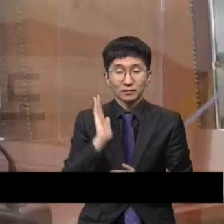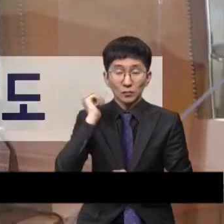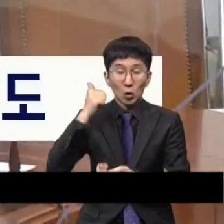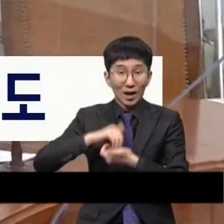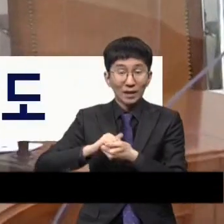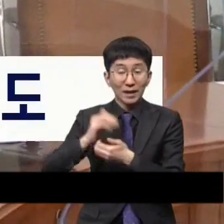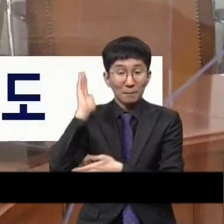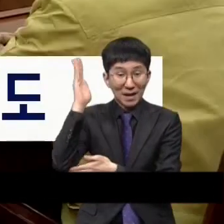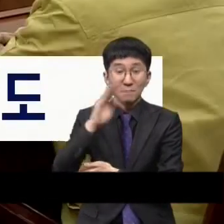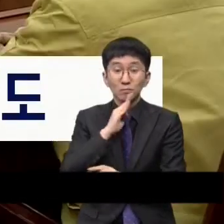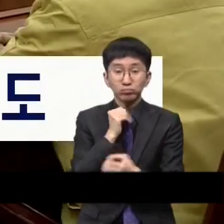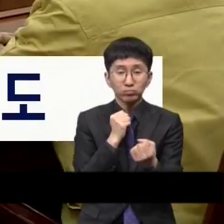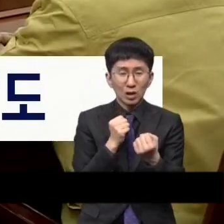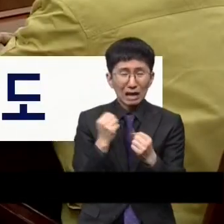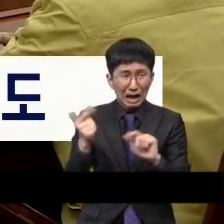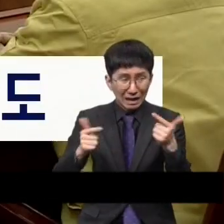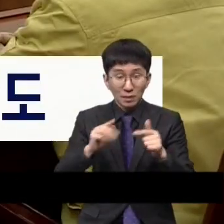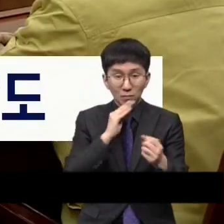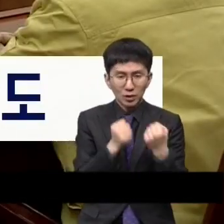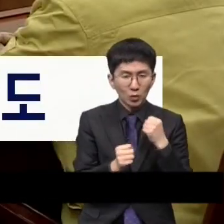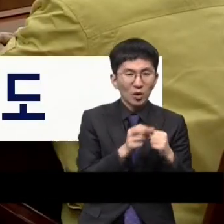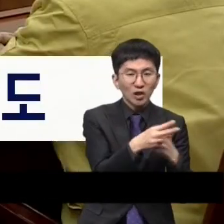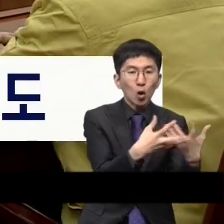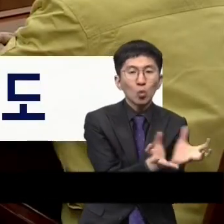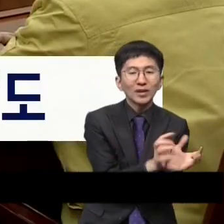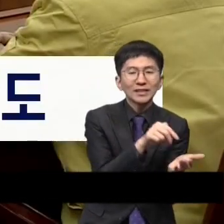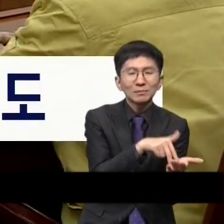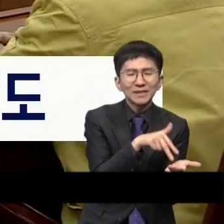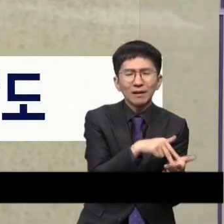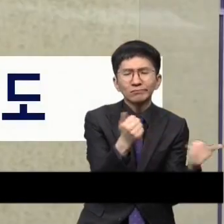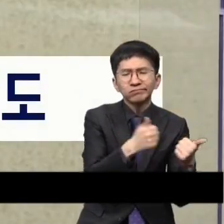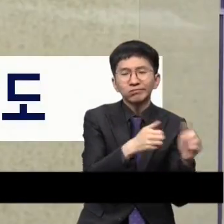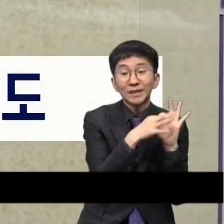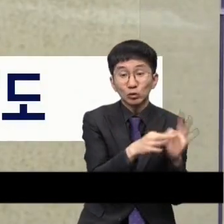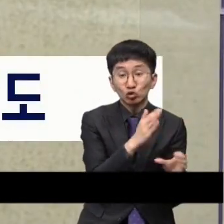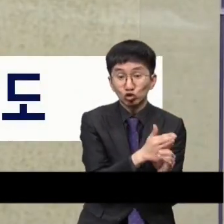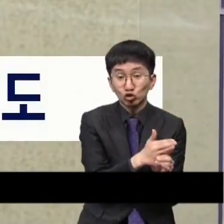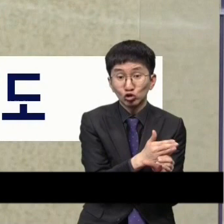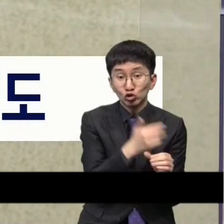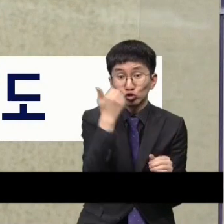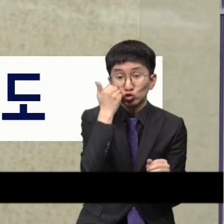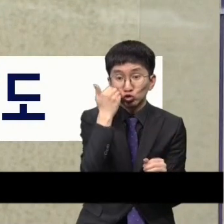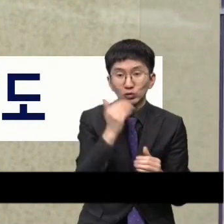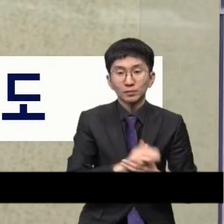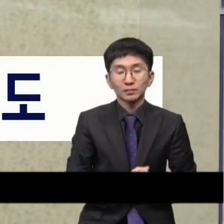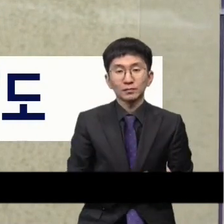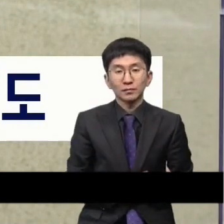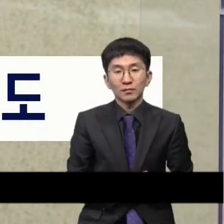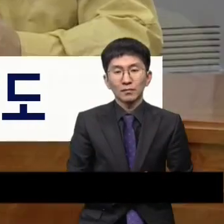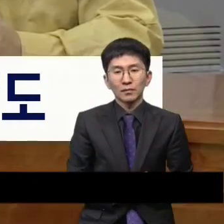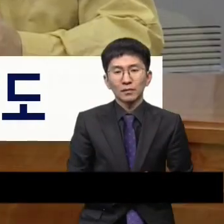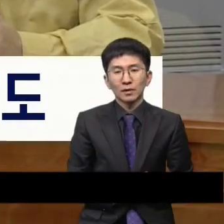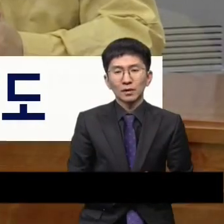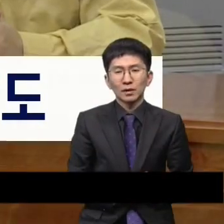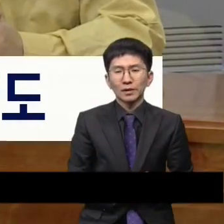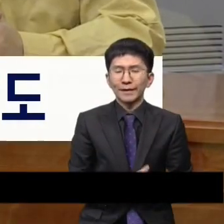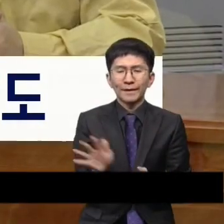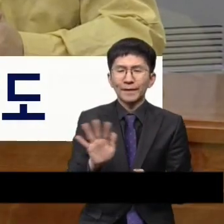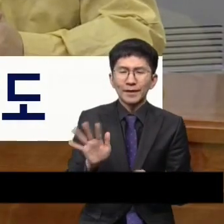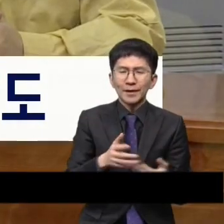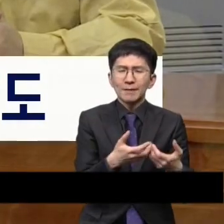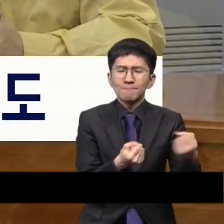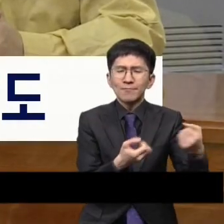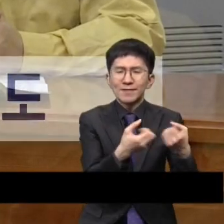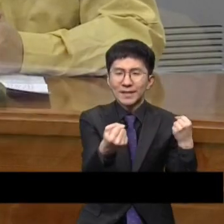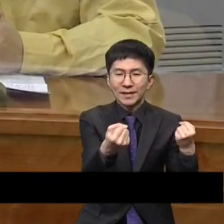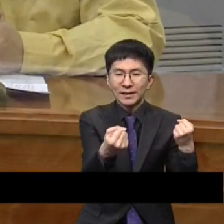손사래에도 여권 내부에서 사면은 뜨거운 감자입니다. 여권 핵심부 일각에선 이른바 분리 대응론이 실제